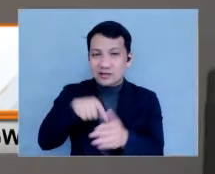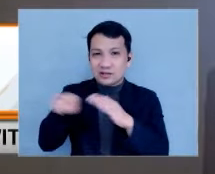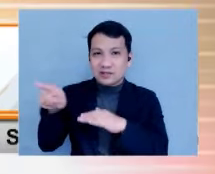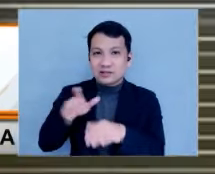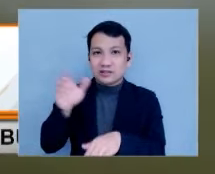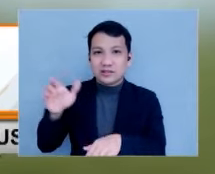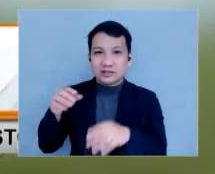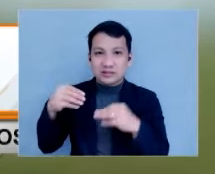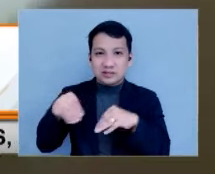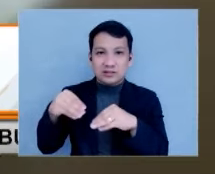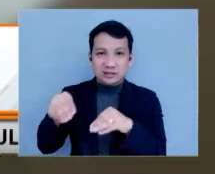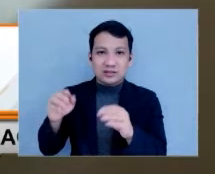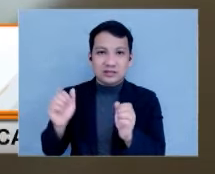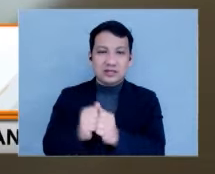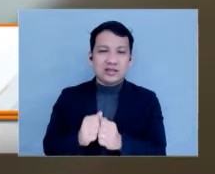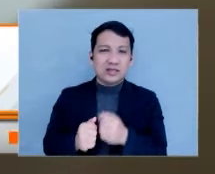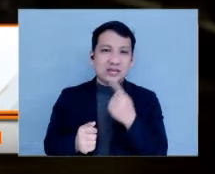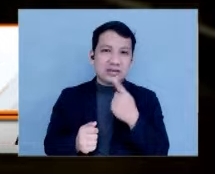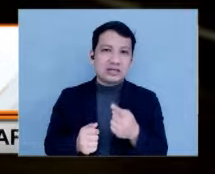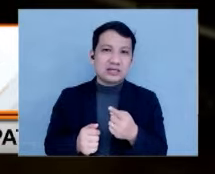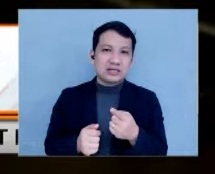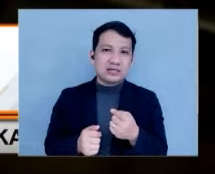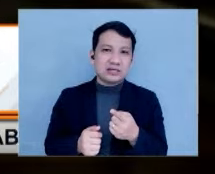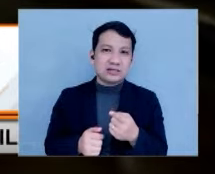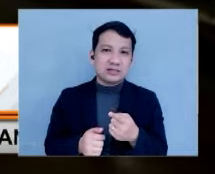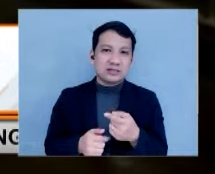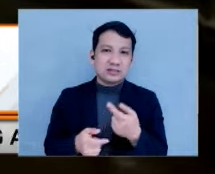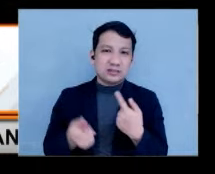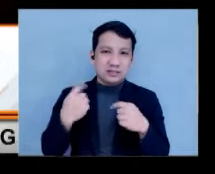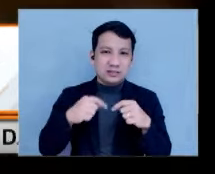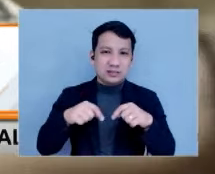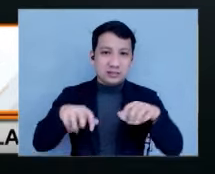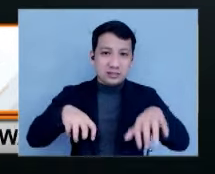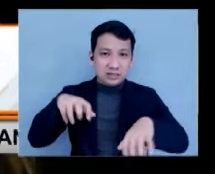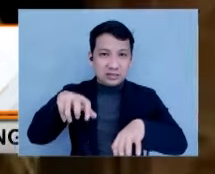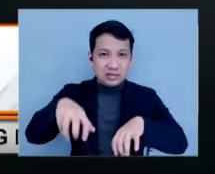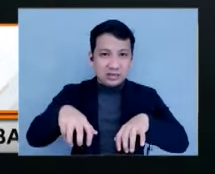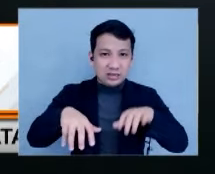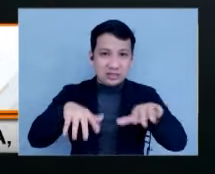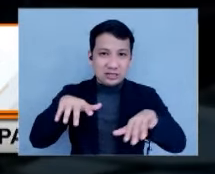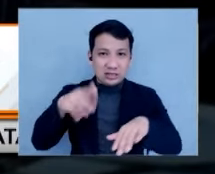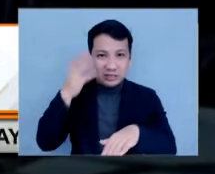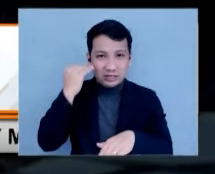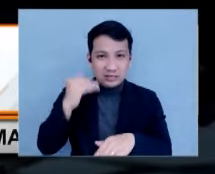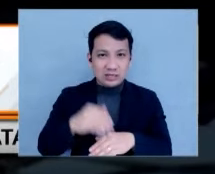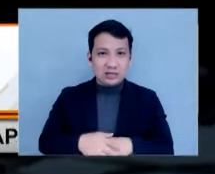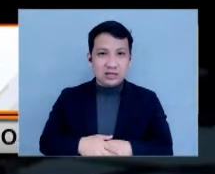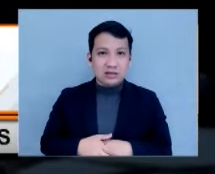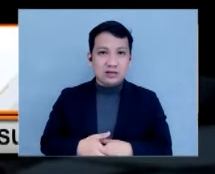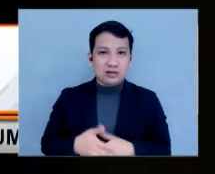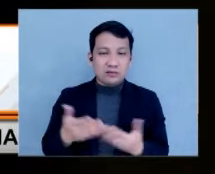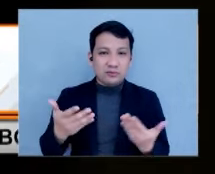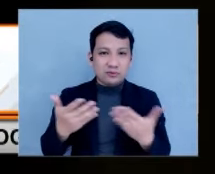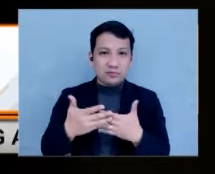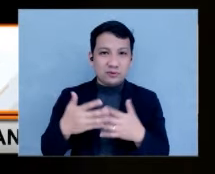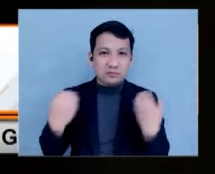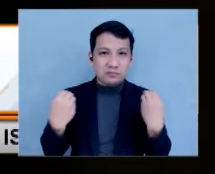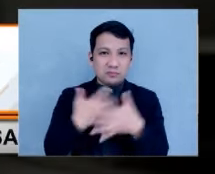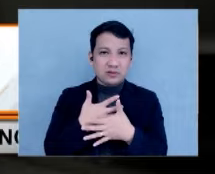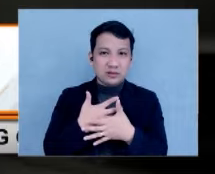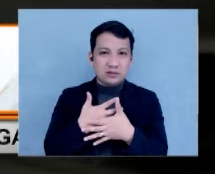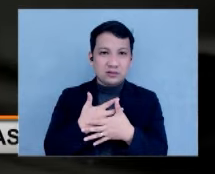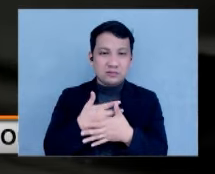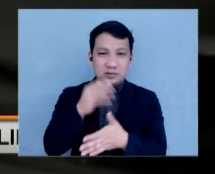palengke. Kakaibang take for a zombie horror film ang Outside. Lalo't bukod sa takot, very Pinoy rin ang